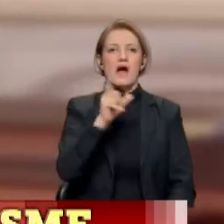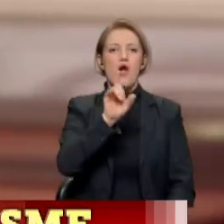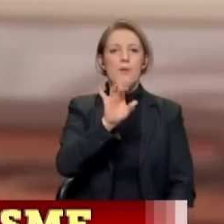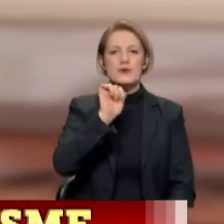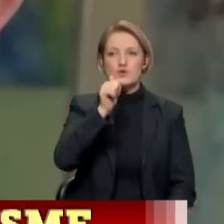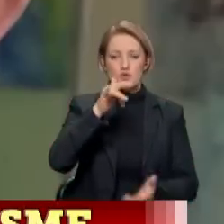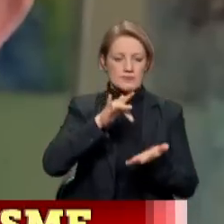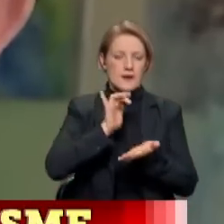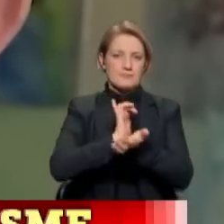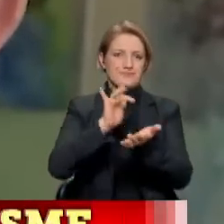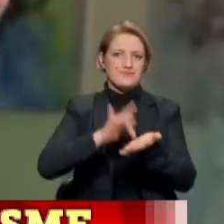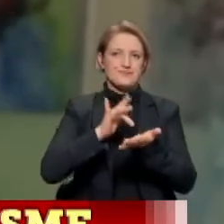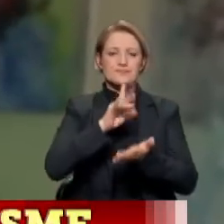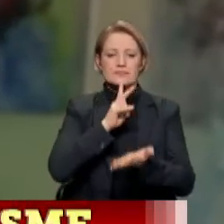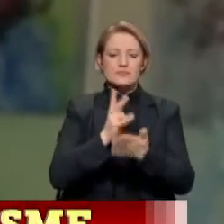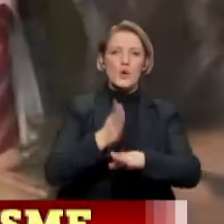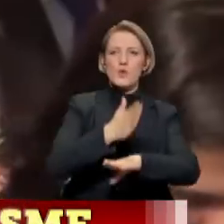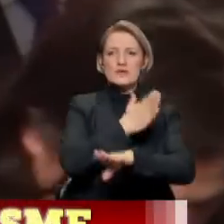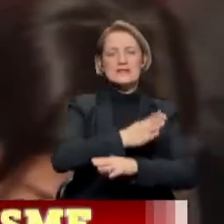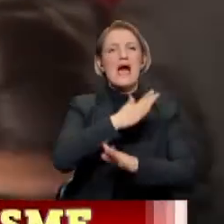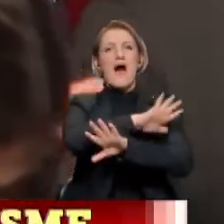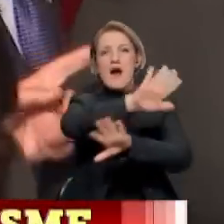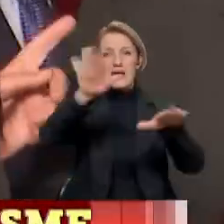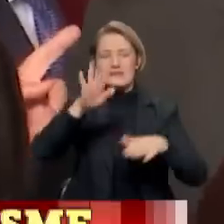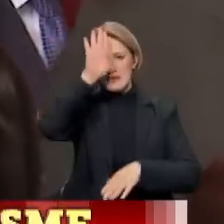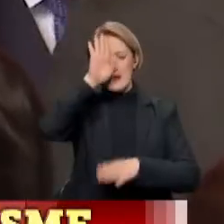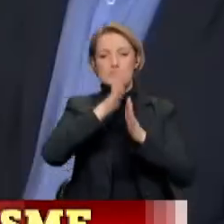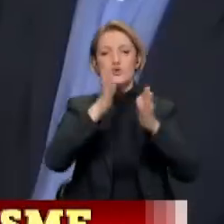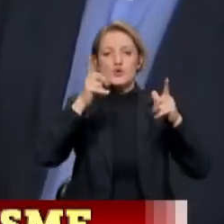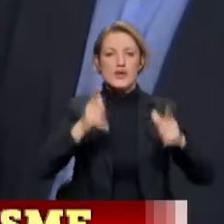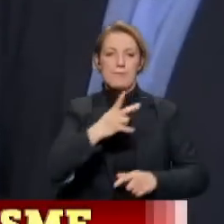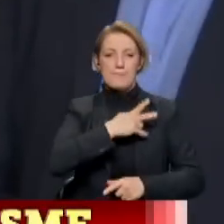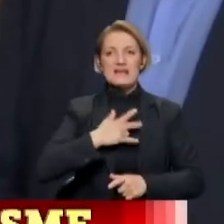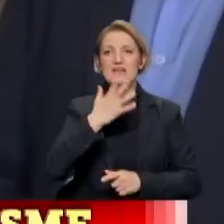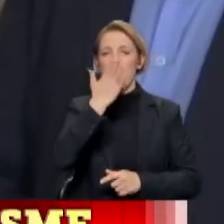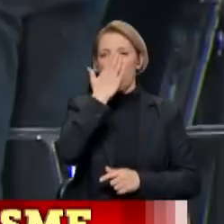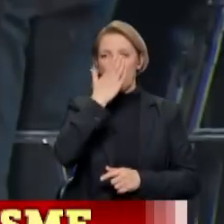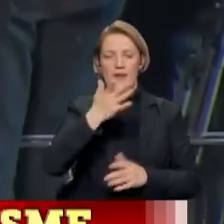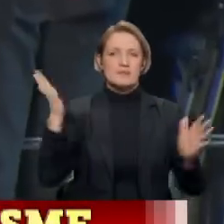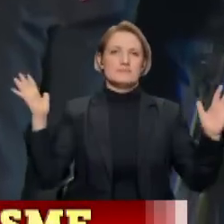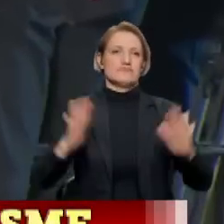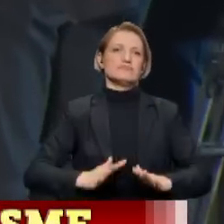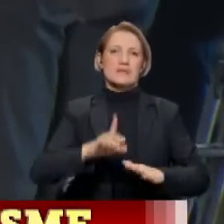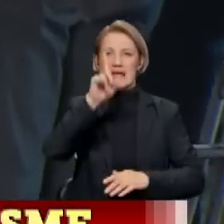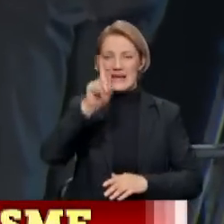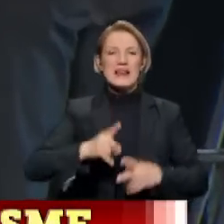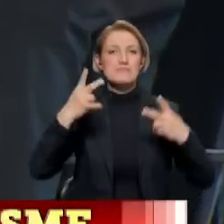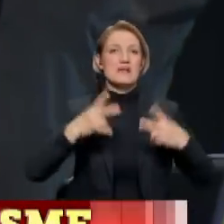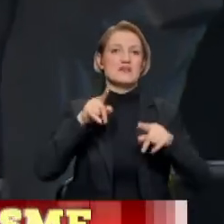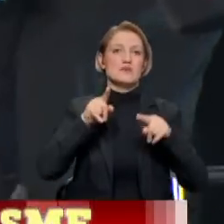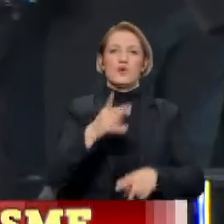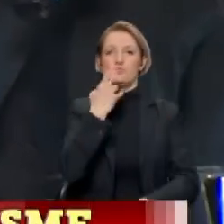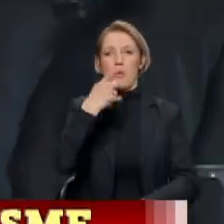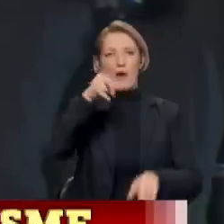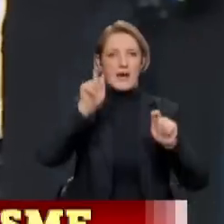hapis cezasına çarptırıldı. Karar öncesi herkesi İstanbul Büyükşehir Belediyesi'nin bulunduğu Saraçhane'ye çağırmıştı. İlk mesajını da oradan